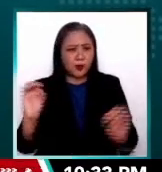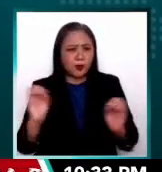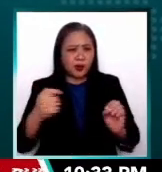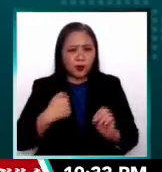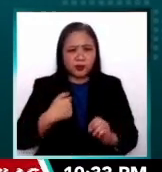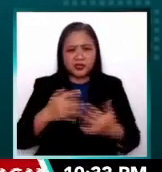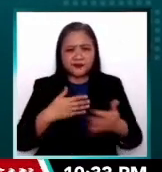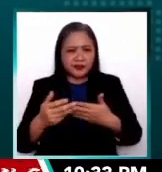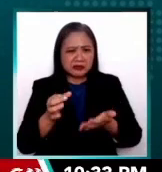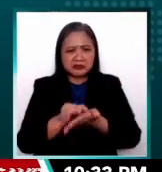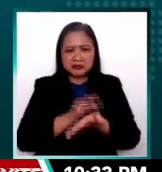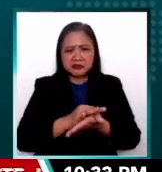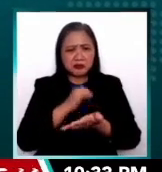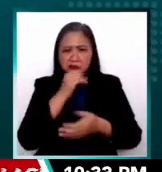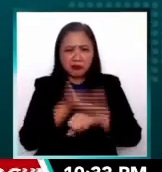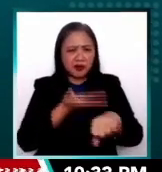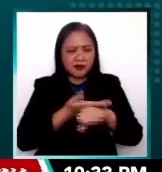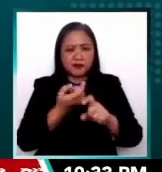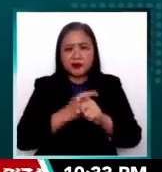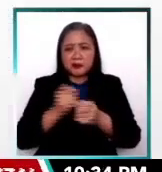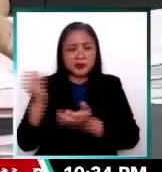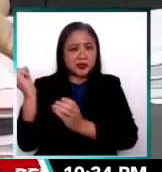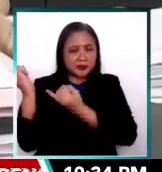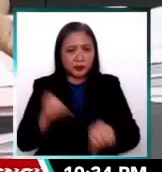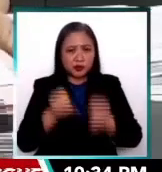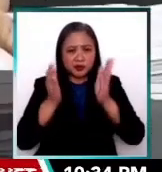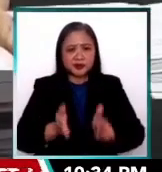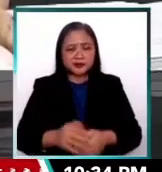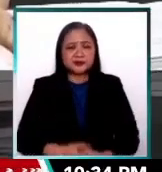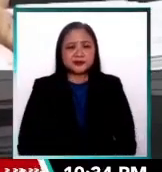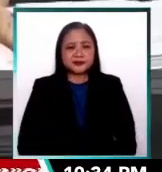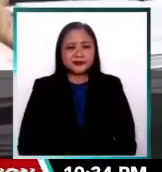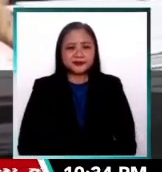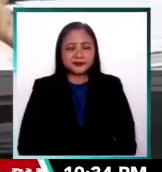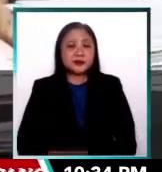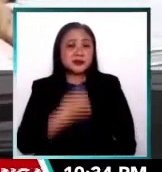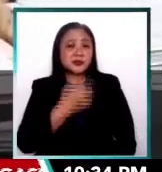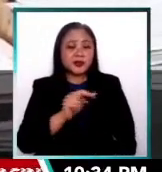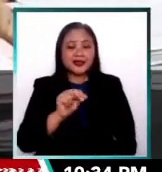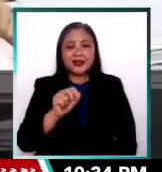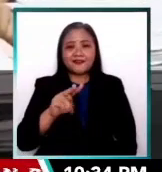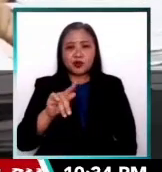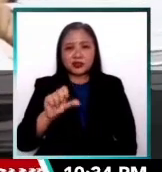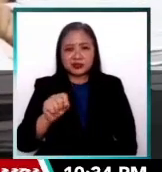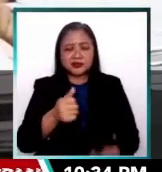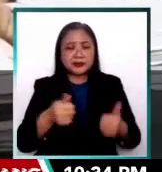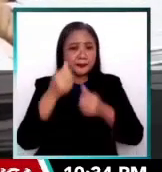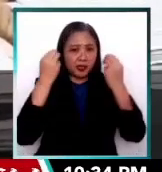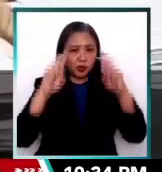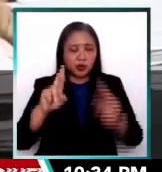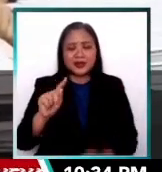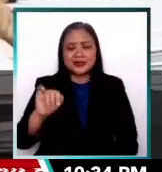centavo na hiningi dito sa mga importer. Giit naman ni Navota City Mayor Toby Chanco, nakapaghain sila ng